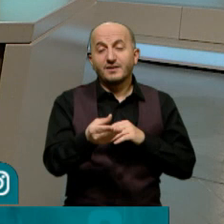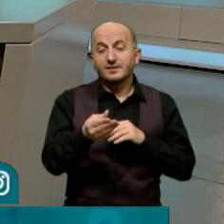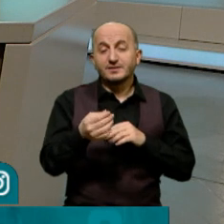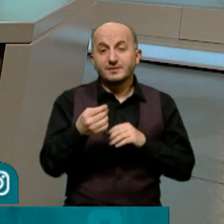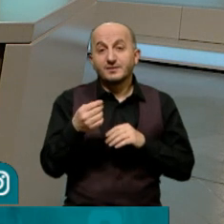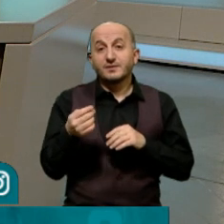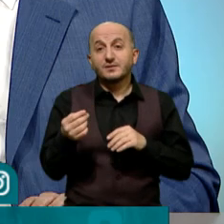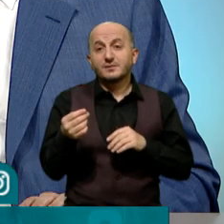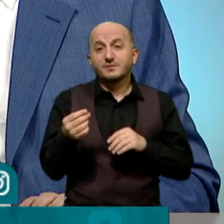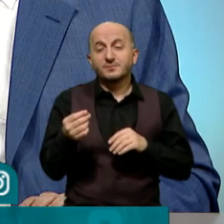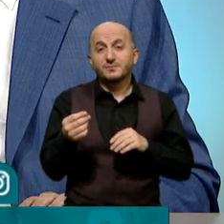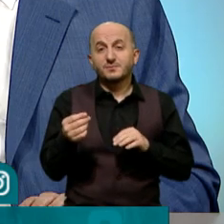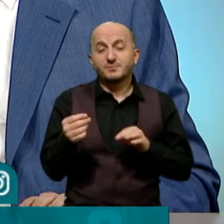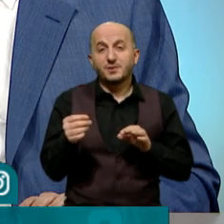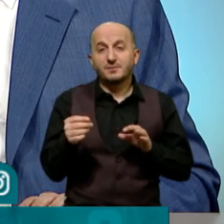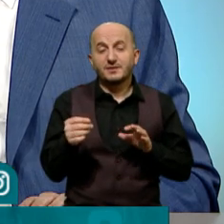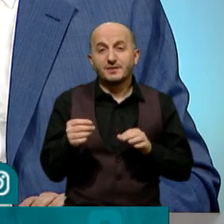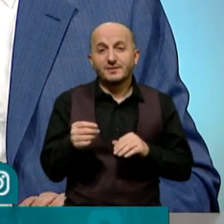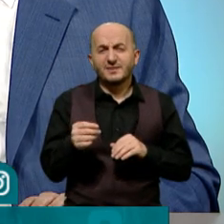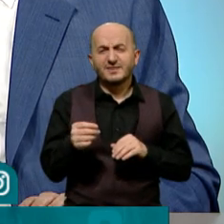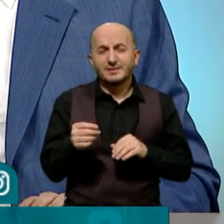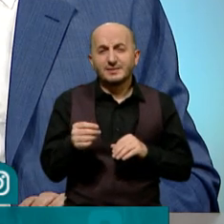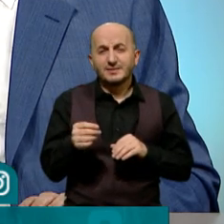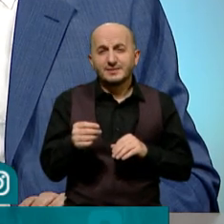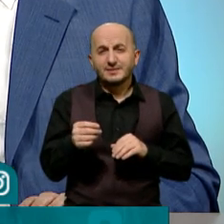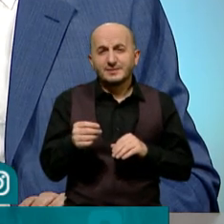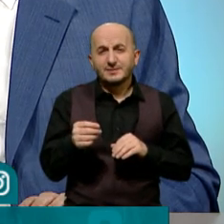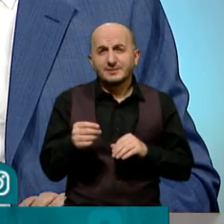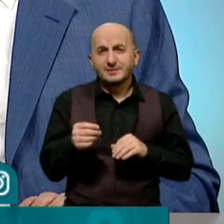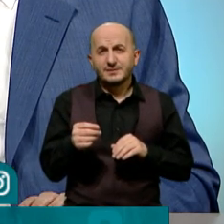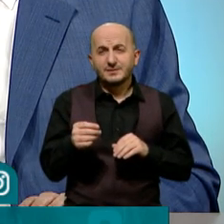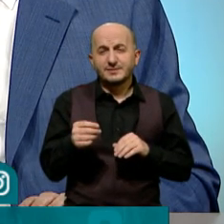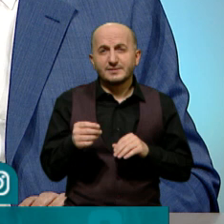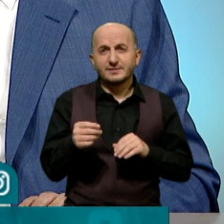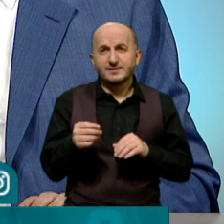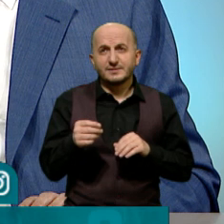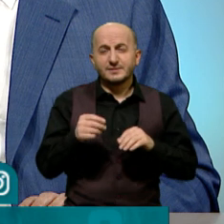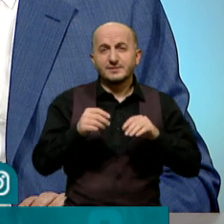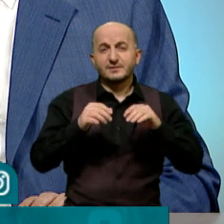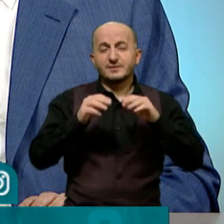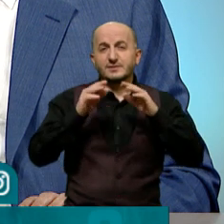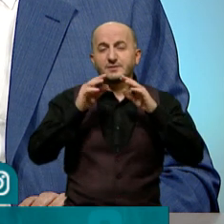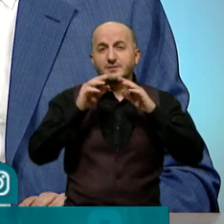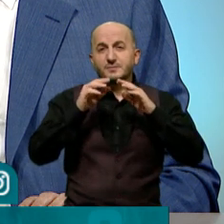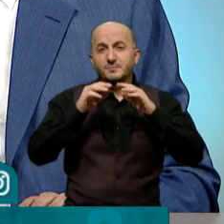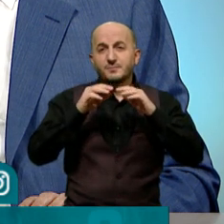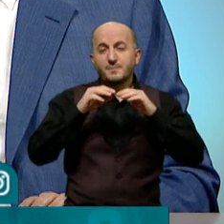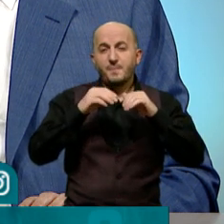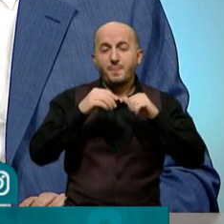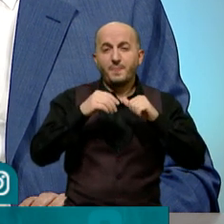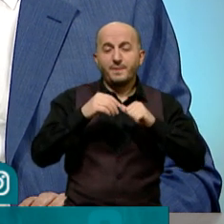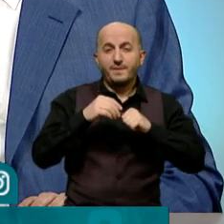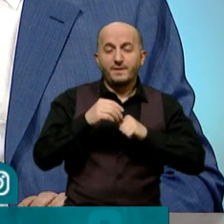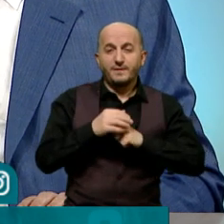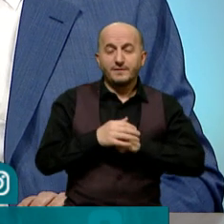sabah namazı. Yani bir saniye evvel, Mehmet abi. Bu efendim? Diğer ev verdiğin çocuğun sana karşı daha mı